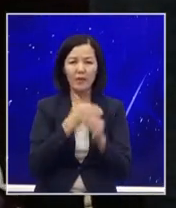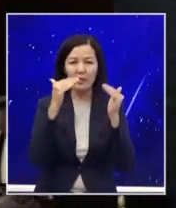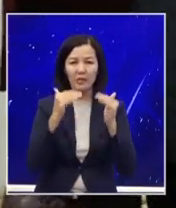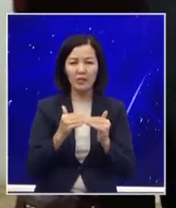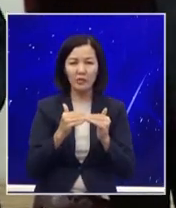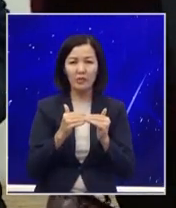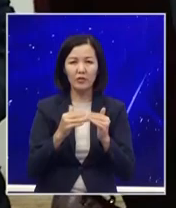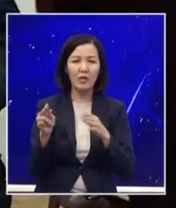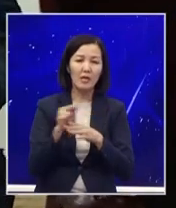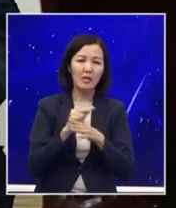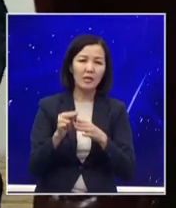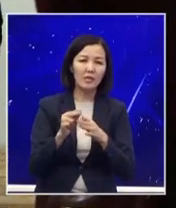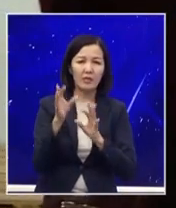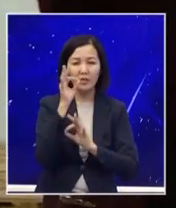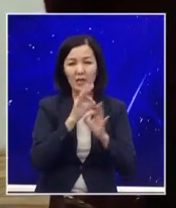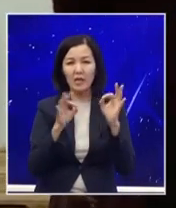Антибиотики все же есть, да?